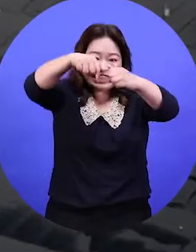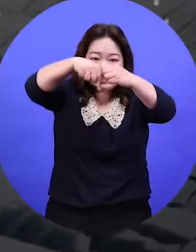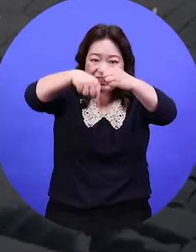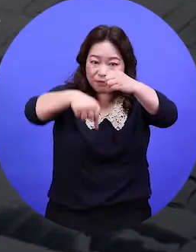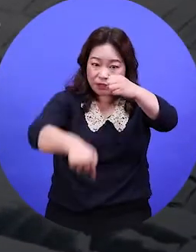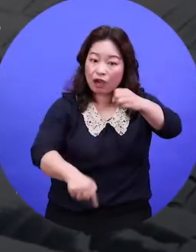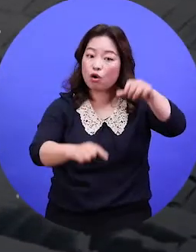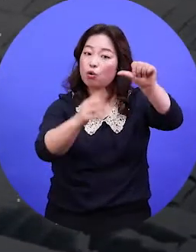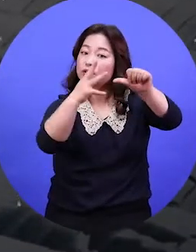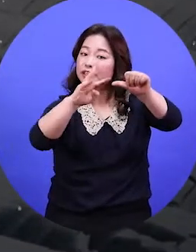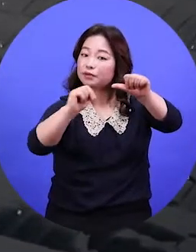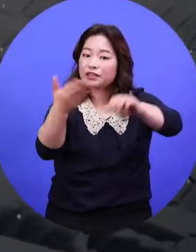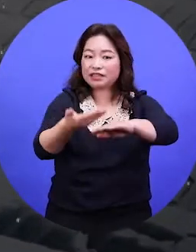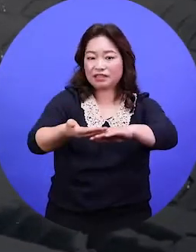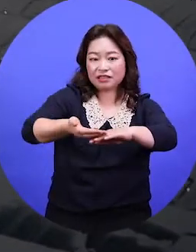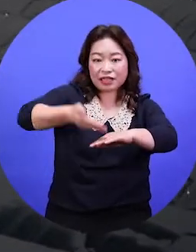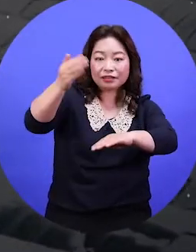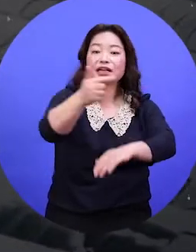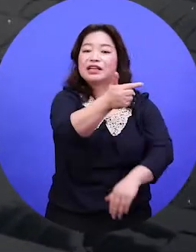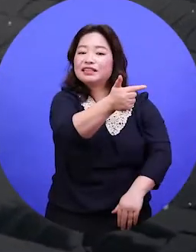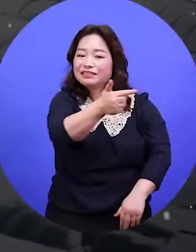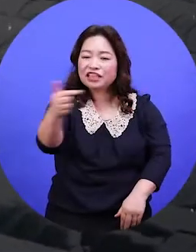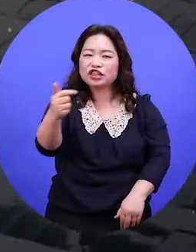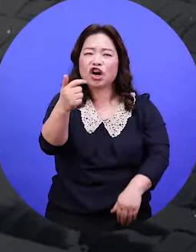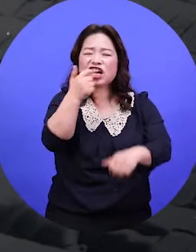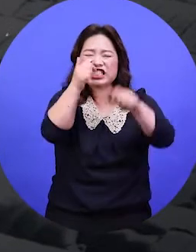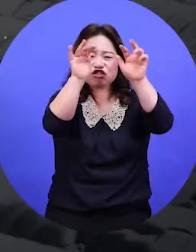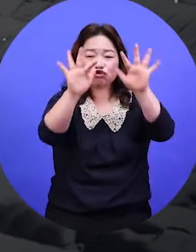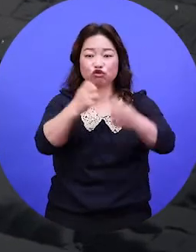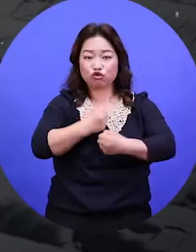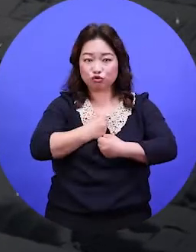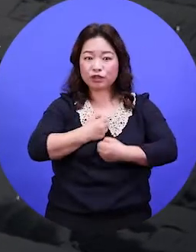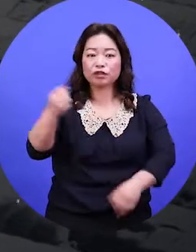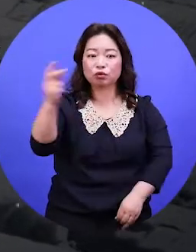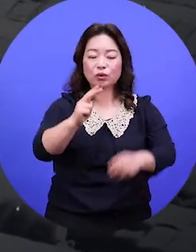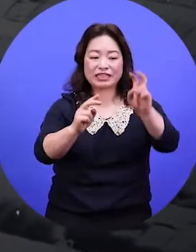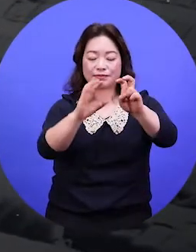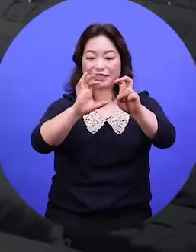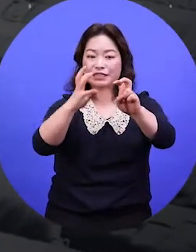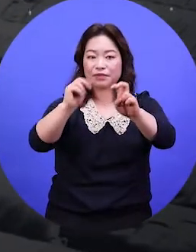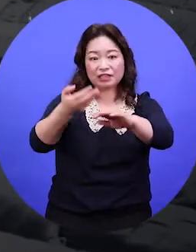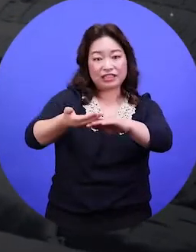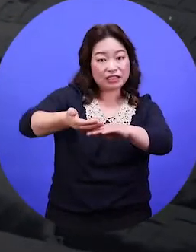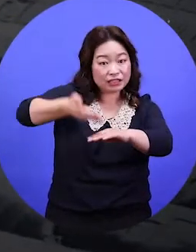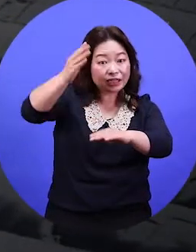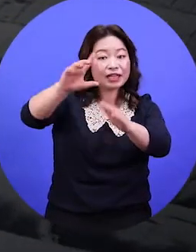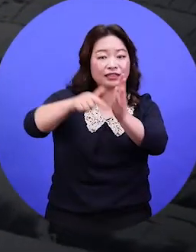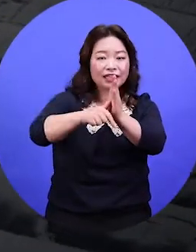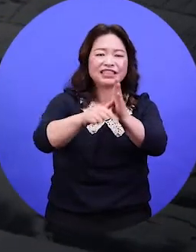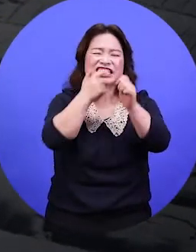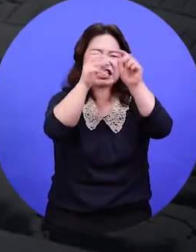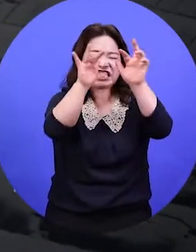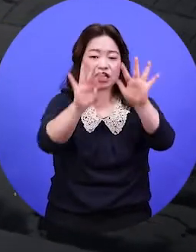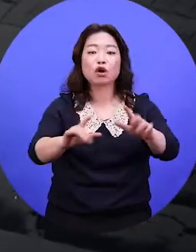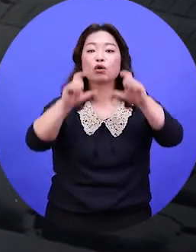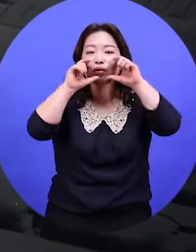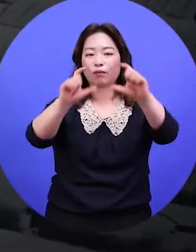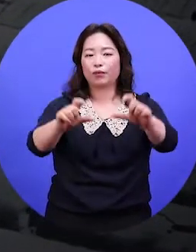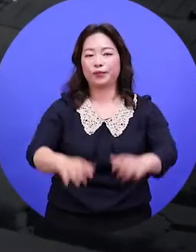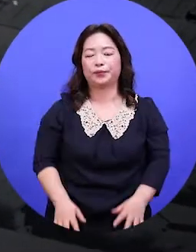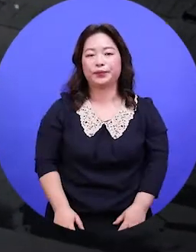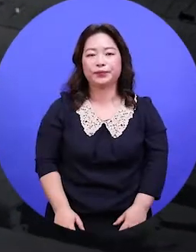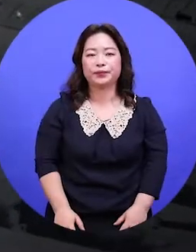깊이가 5cm 이상 예상될 때는 대설주의보를, 20cm 이상 예상될 때는